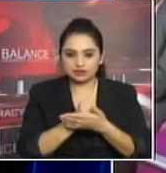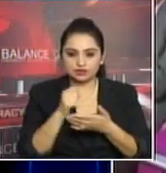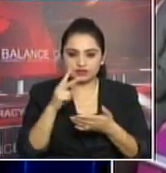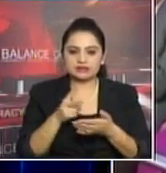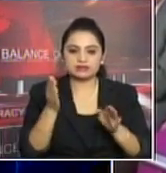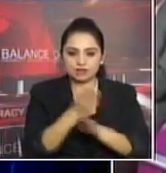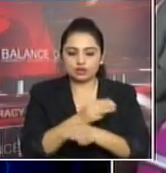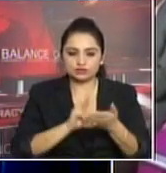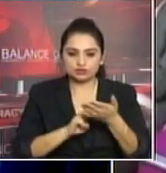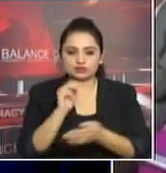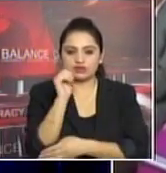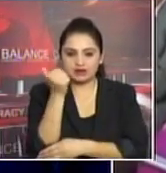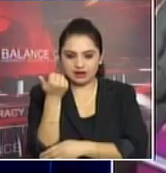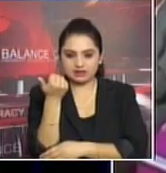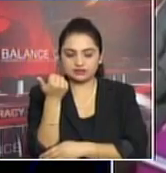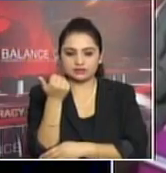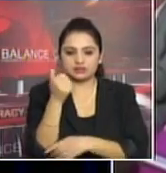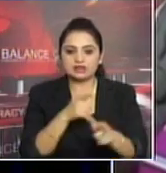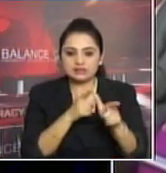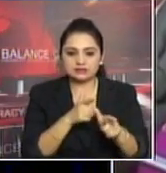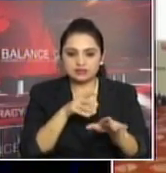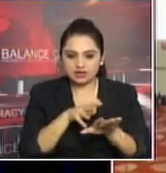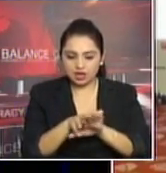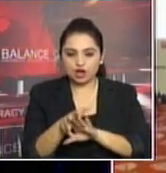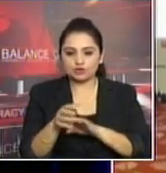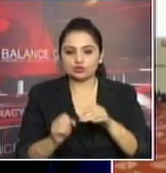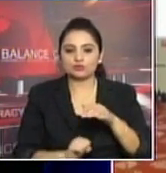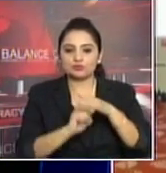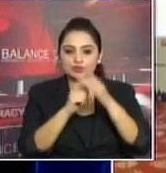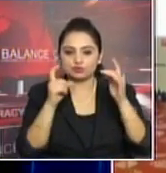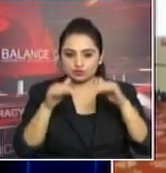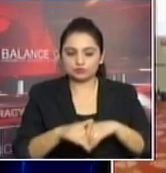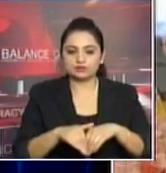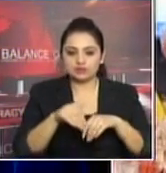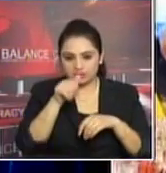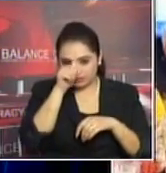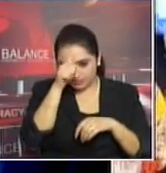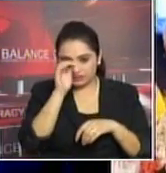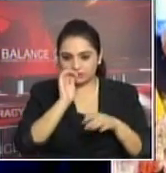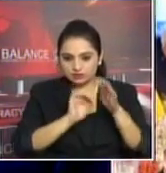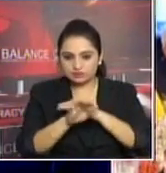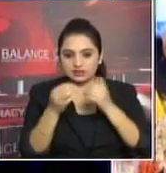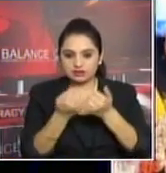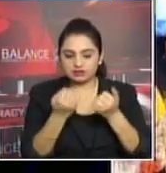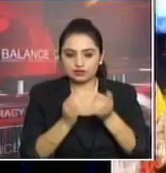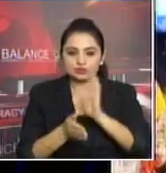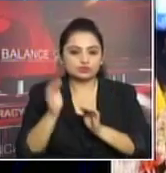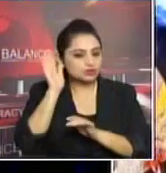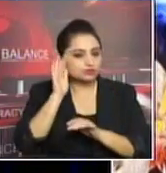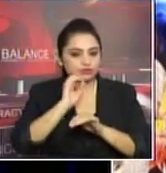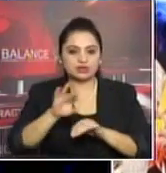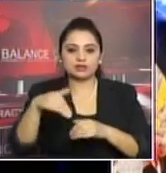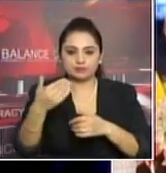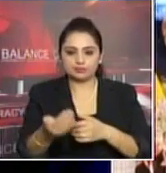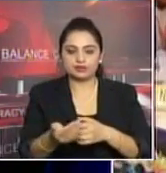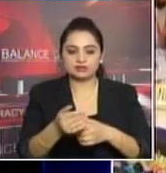त्यसअघि सदस्य राष्ट्रका स्थल सेनाका प्रमुखहरूको सम्मेलन भारतले आयोजना गर्न लागेको योजना सुनाएपछि बिमस्टेक सदस्य राष्ट्रबीचको